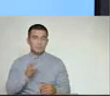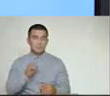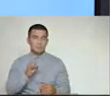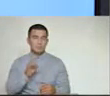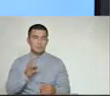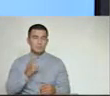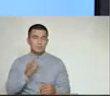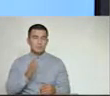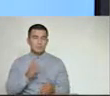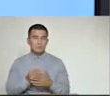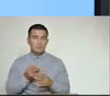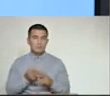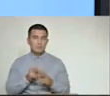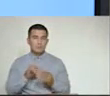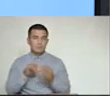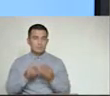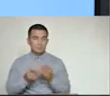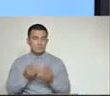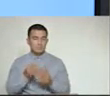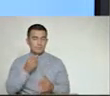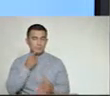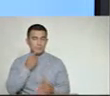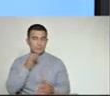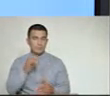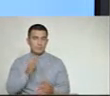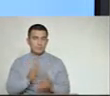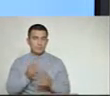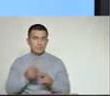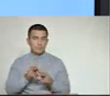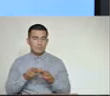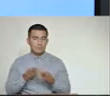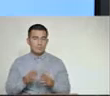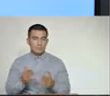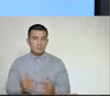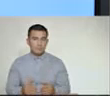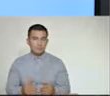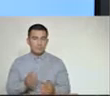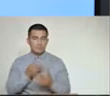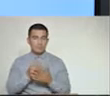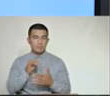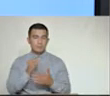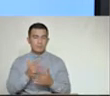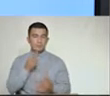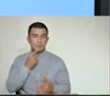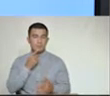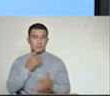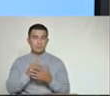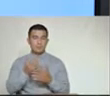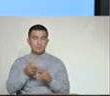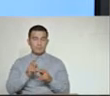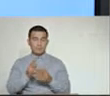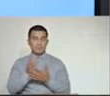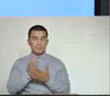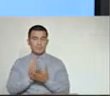tarnovchasimon chuqurchasi, og'zi mana bu yerda og'zda bakteriyalarning